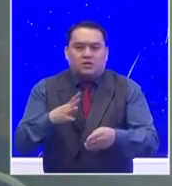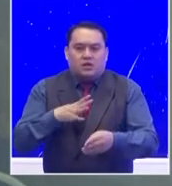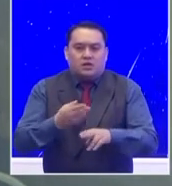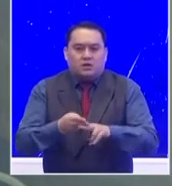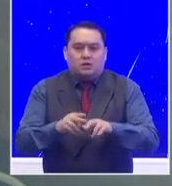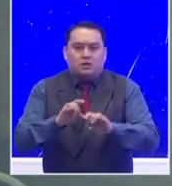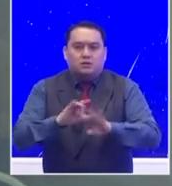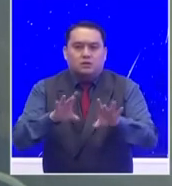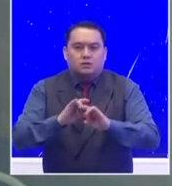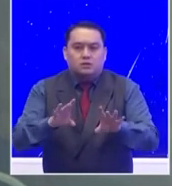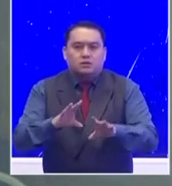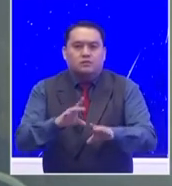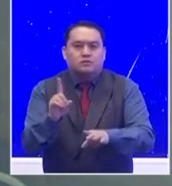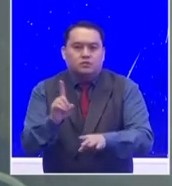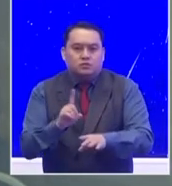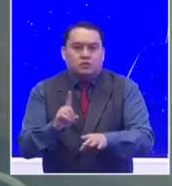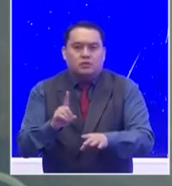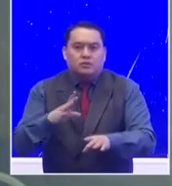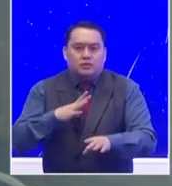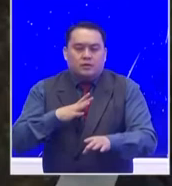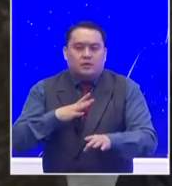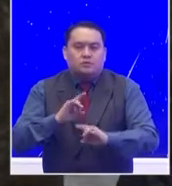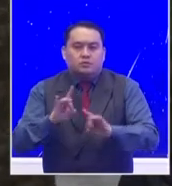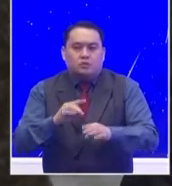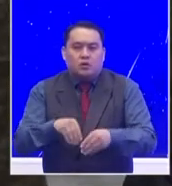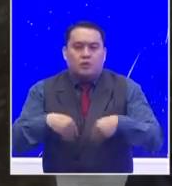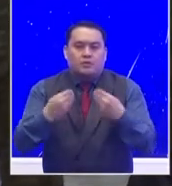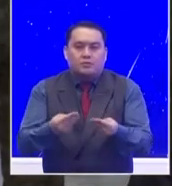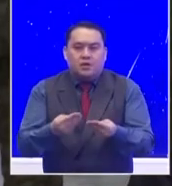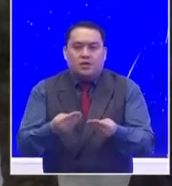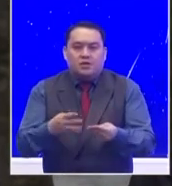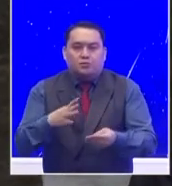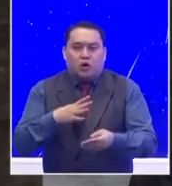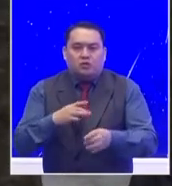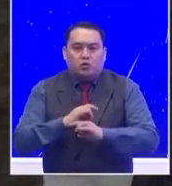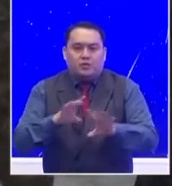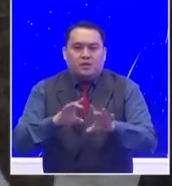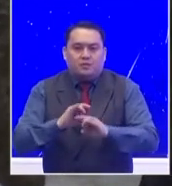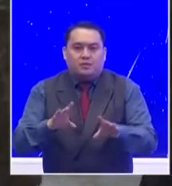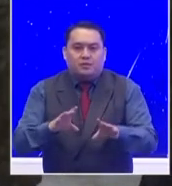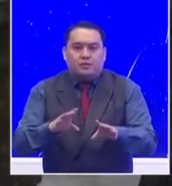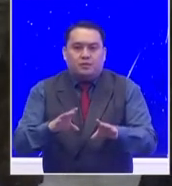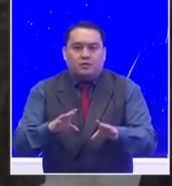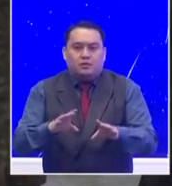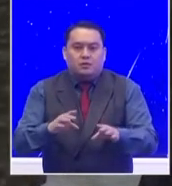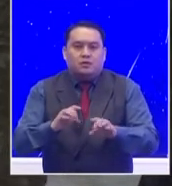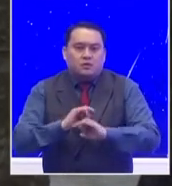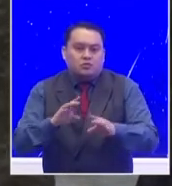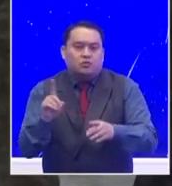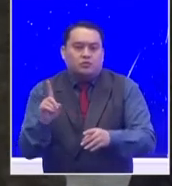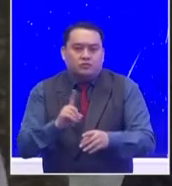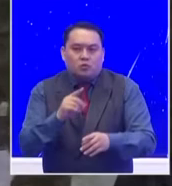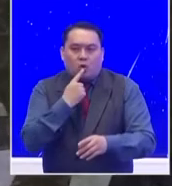Мы на 40 человек, и мы всегда готовы прийти на помощь, дать кровь. В день принимает участие в донорстве от 60 до 65